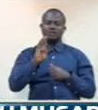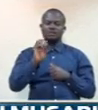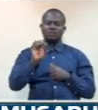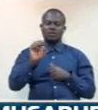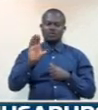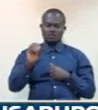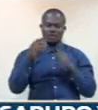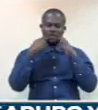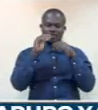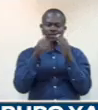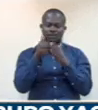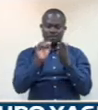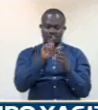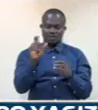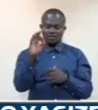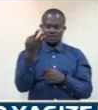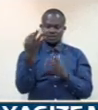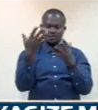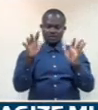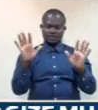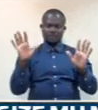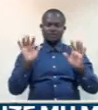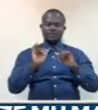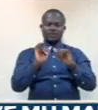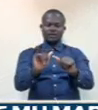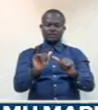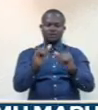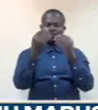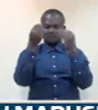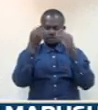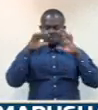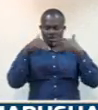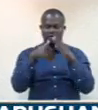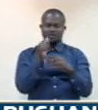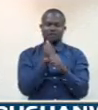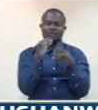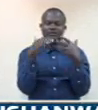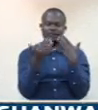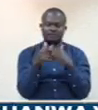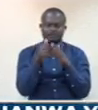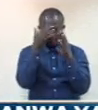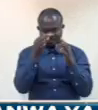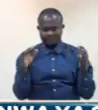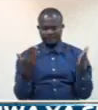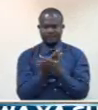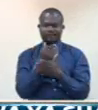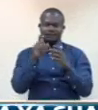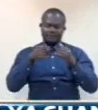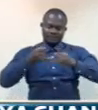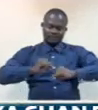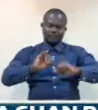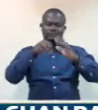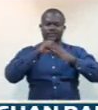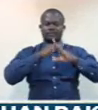Kabera avuga ko ibi byumweru bitatu bishize byabasigiye isomo ry'uburyo bagomba gukoramo n'ingamba nshya bagomba gushyira mu bikorwa